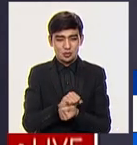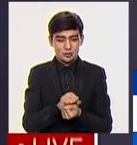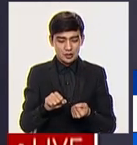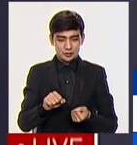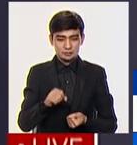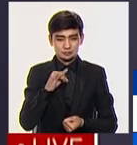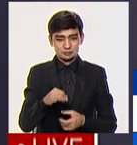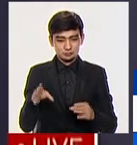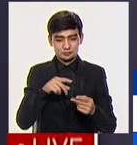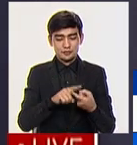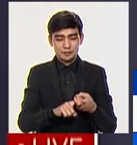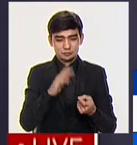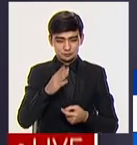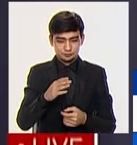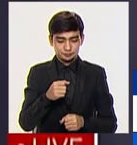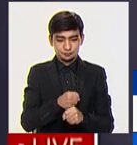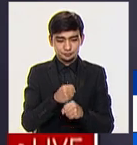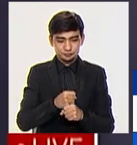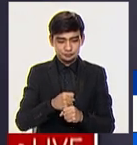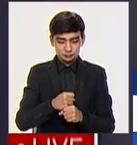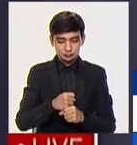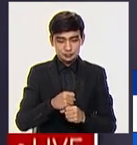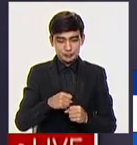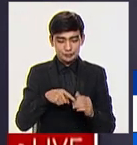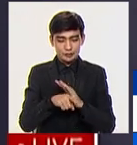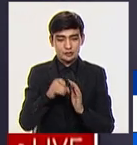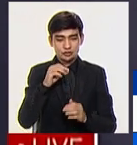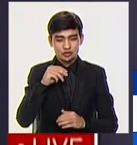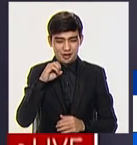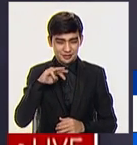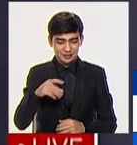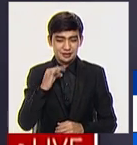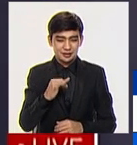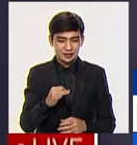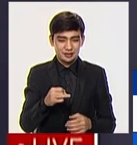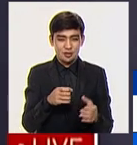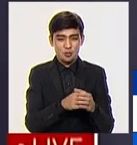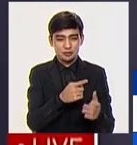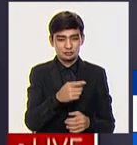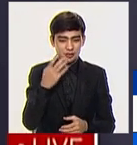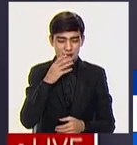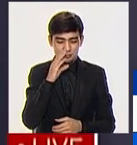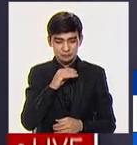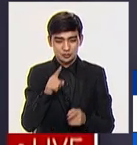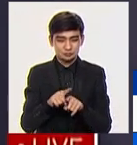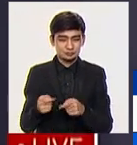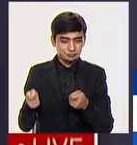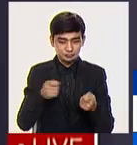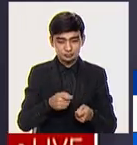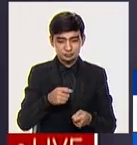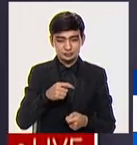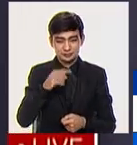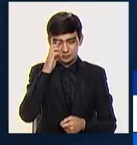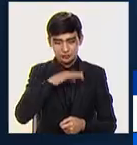документов. Все будет зависеть от производственных мощностей и способности данной компании поставлять данный препарат на